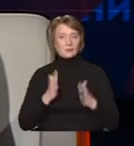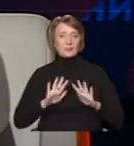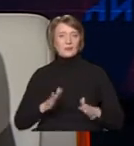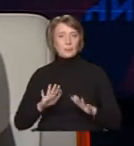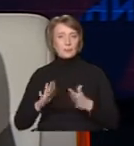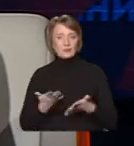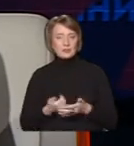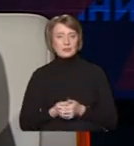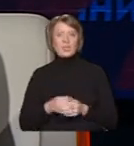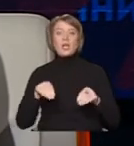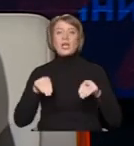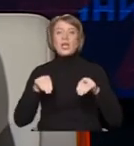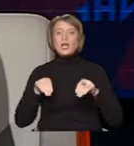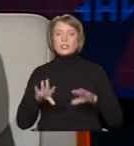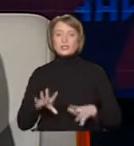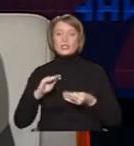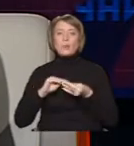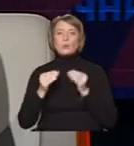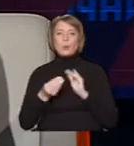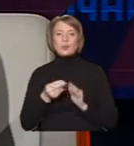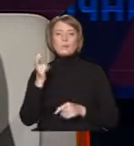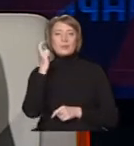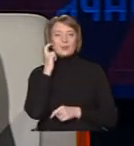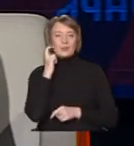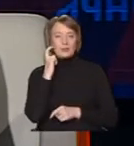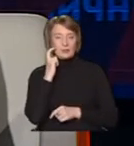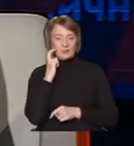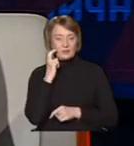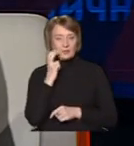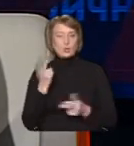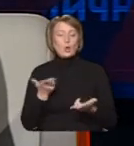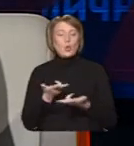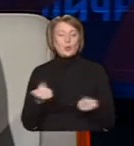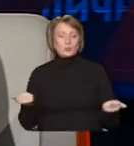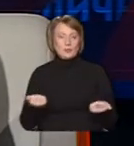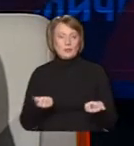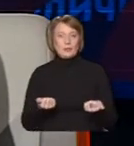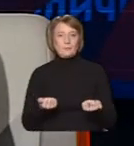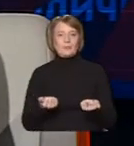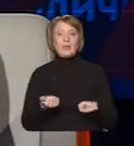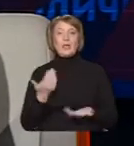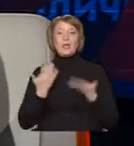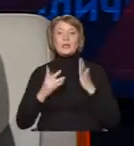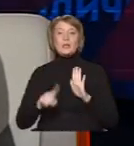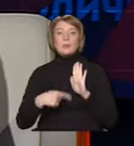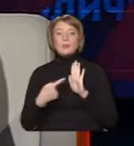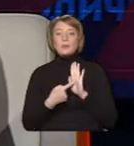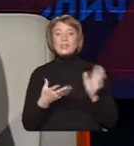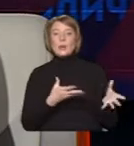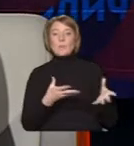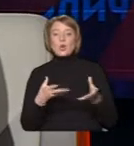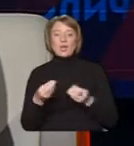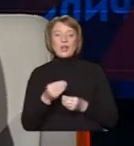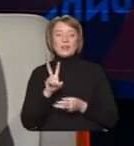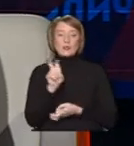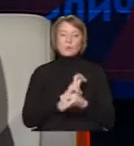так, рішення проблем Києва, вони на поверхні, вони очевидні. Це здоровий глузд. І питання полягає не в пошуках якихось